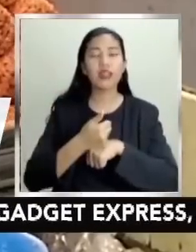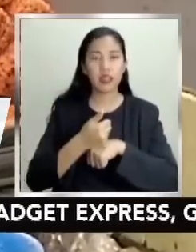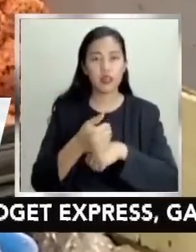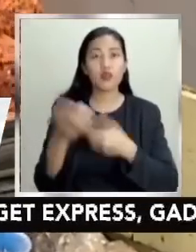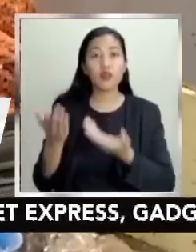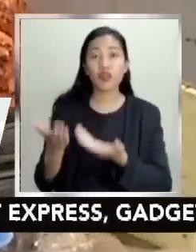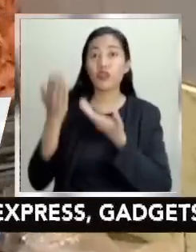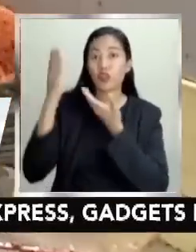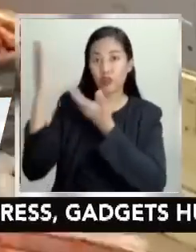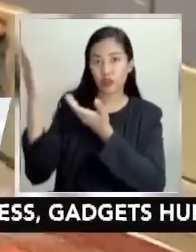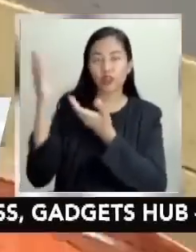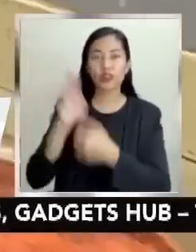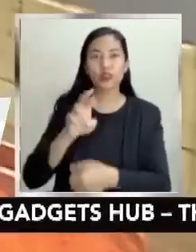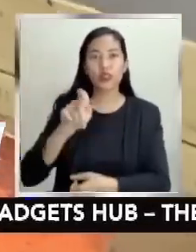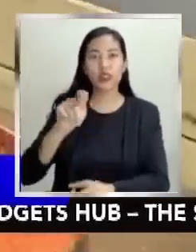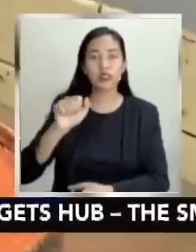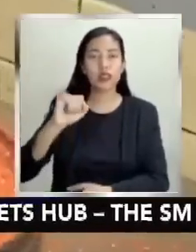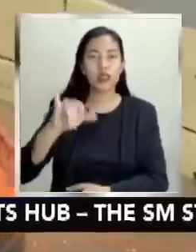asukal.